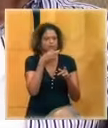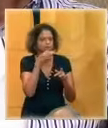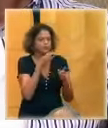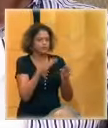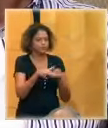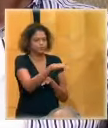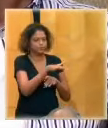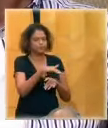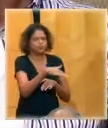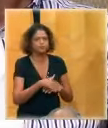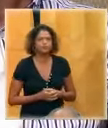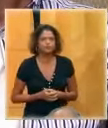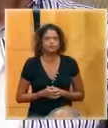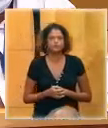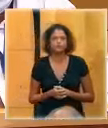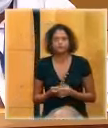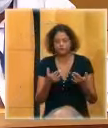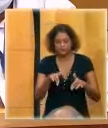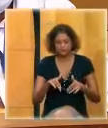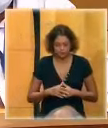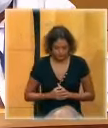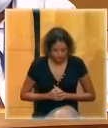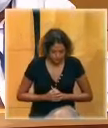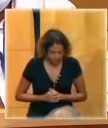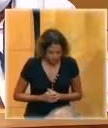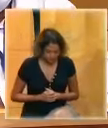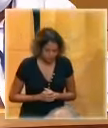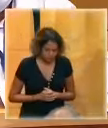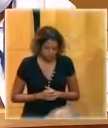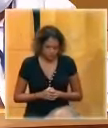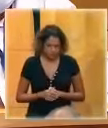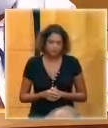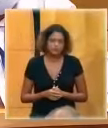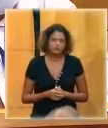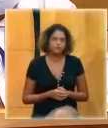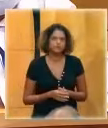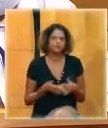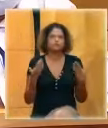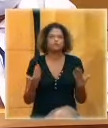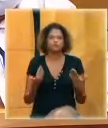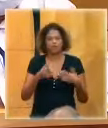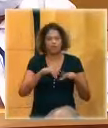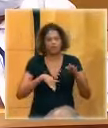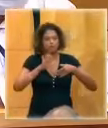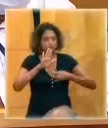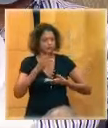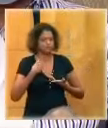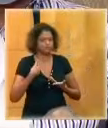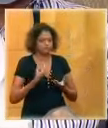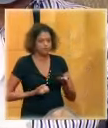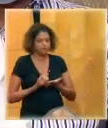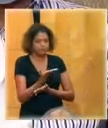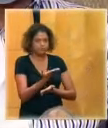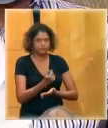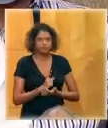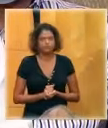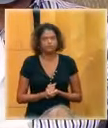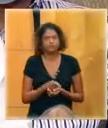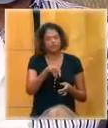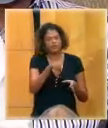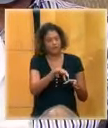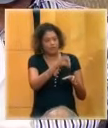citation. Donc, je donne donc l'appel à candidature et si, aussitôt que l'élection du